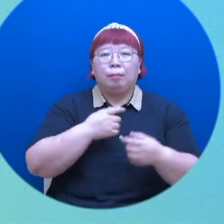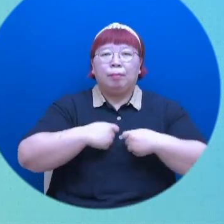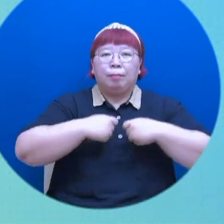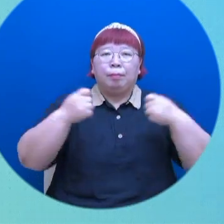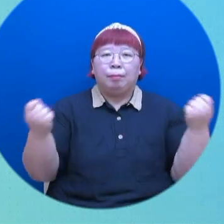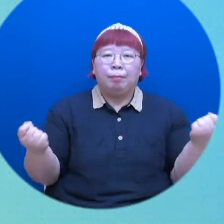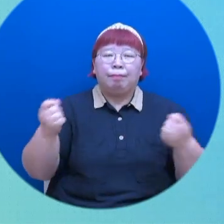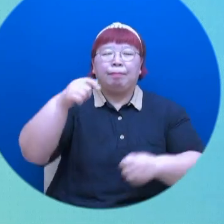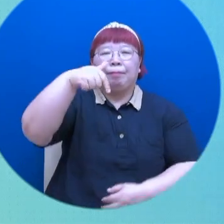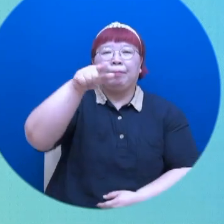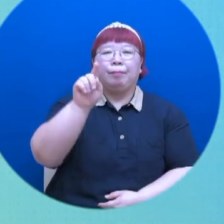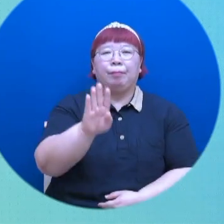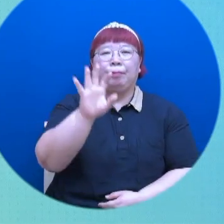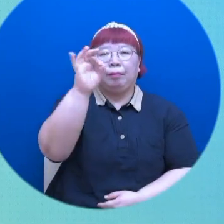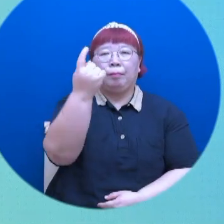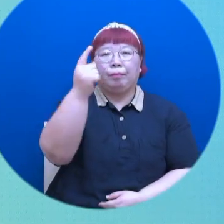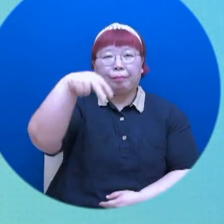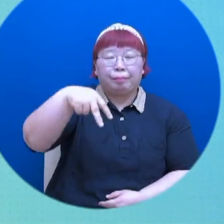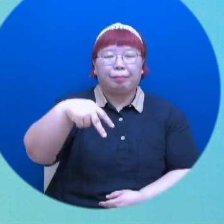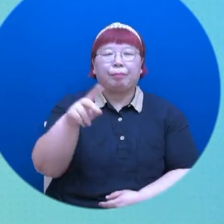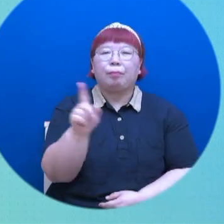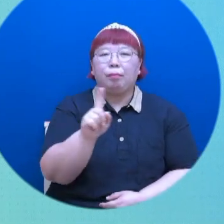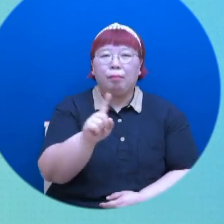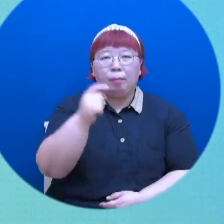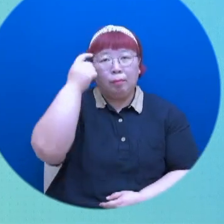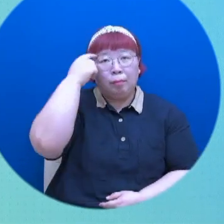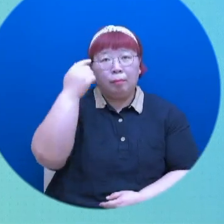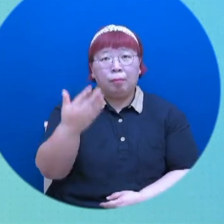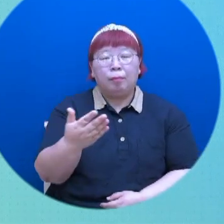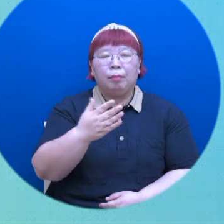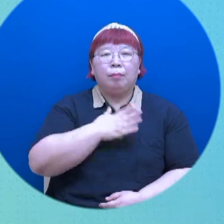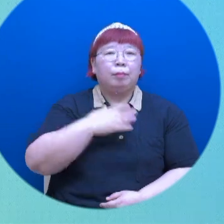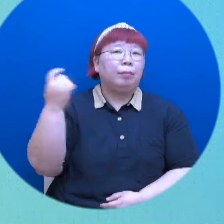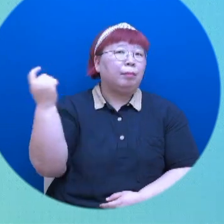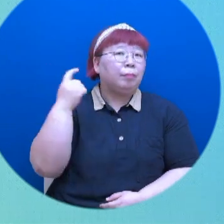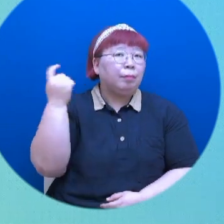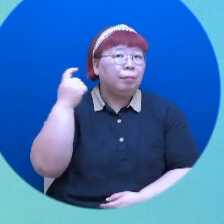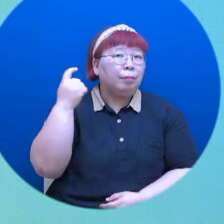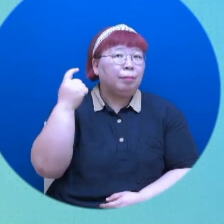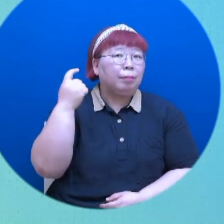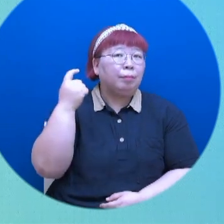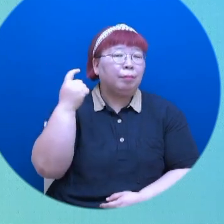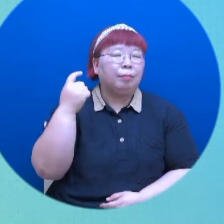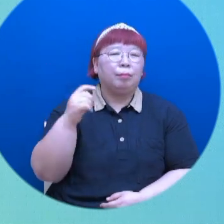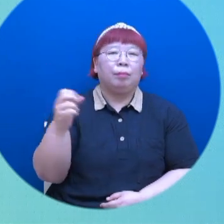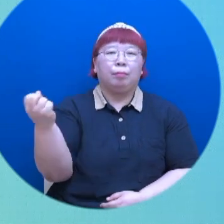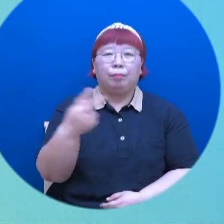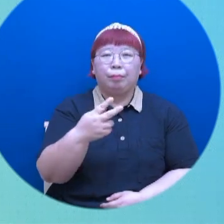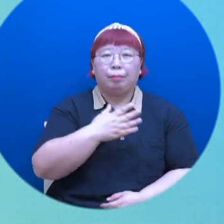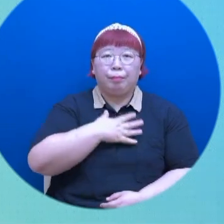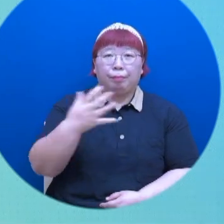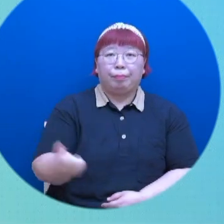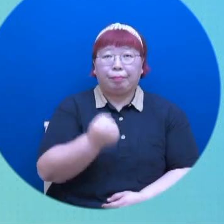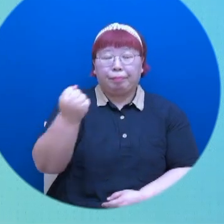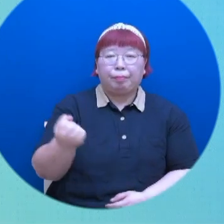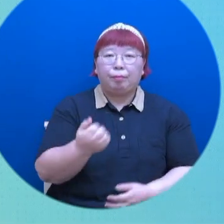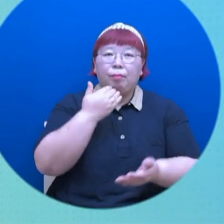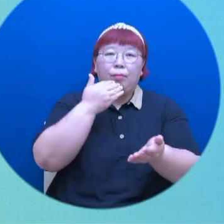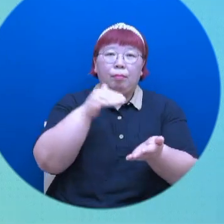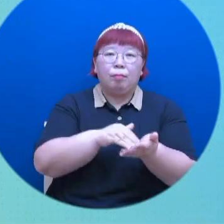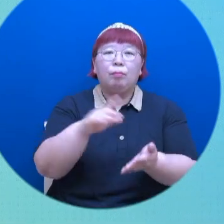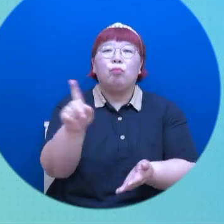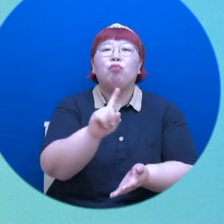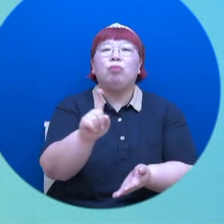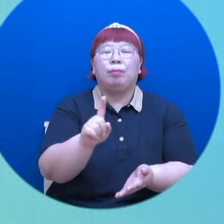갑옷은 무엇인지, 내가 들어야 할 물맷돌은 무엇인지. 이 은혜